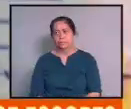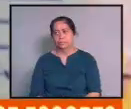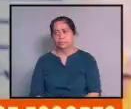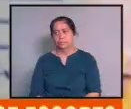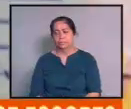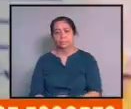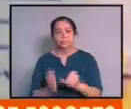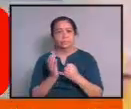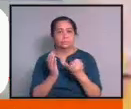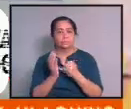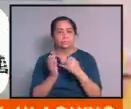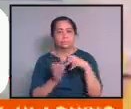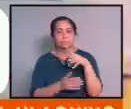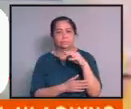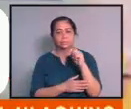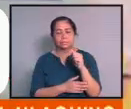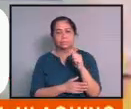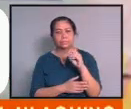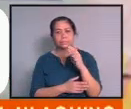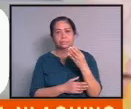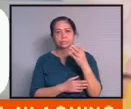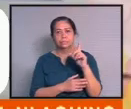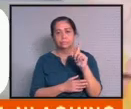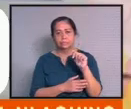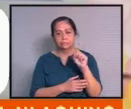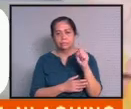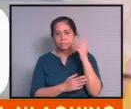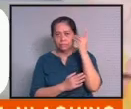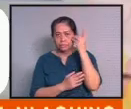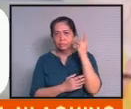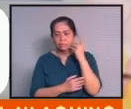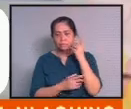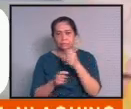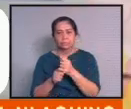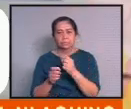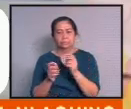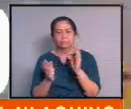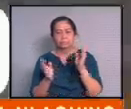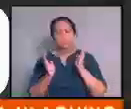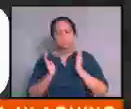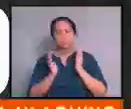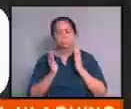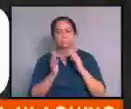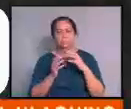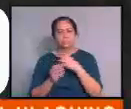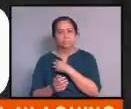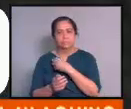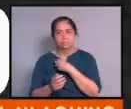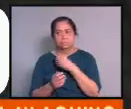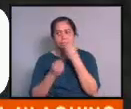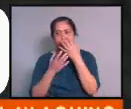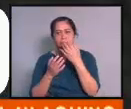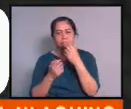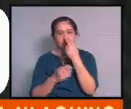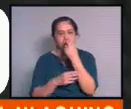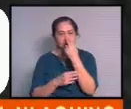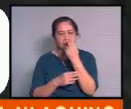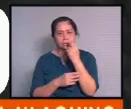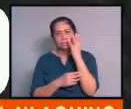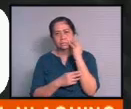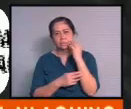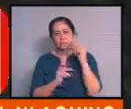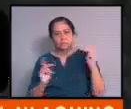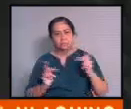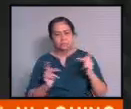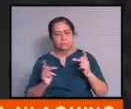Sa journal ni PMA Cadet 4th Class Darwin Dormitorio na hawak ng Baguio City Police, tila idinaan pa niya sa joke ang nararamdamang